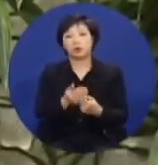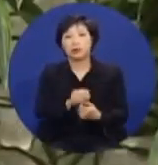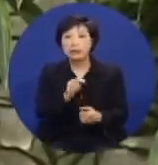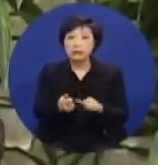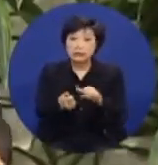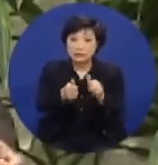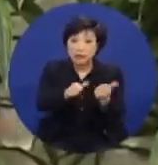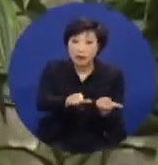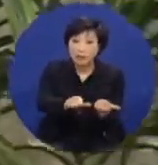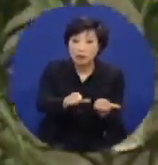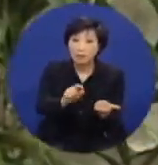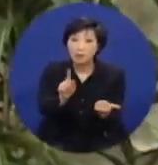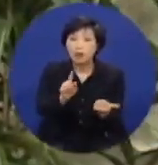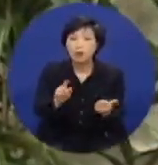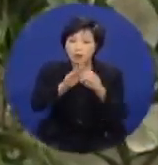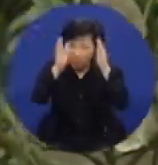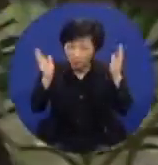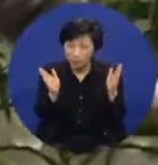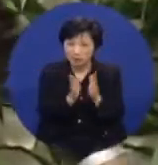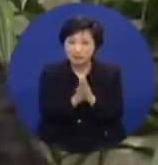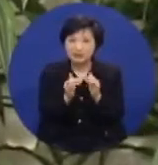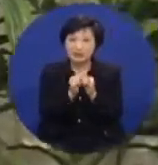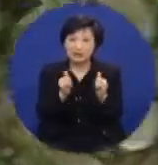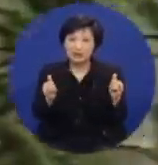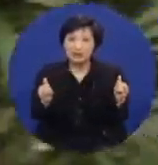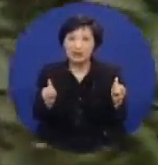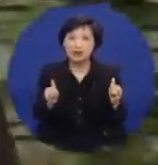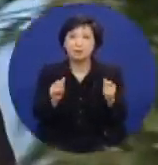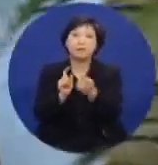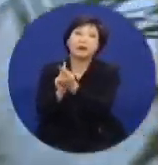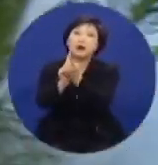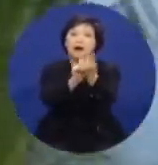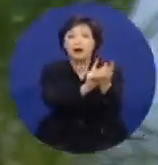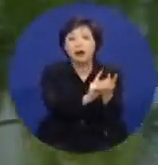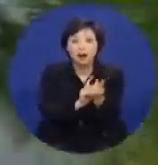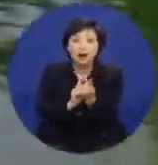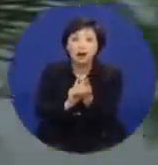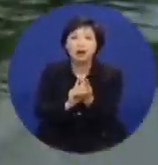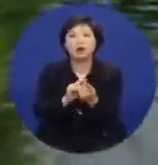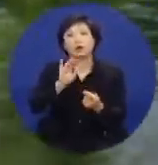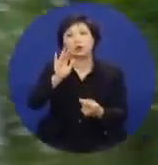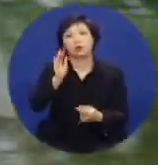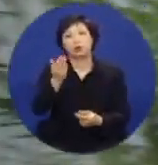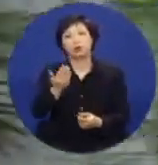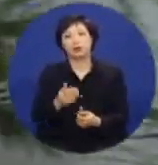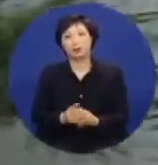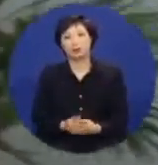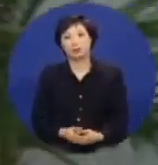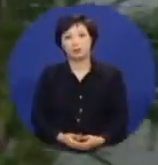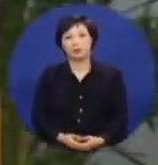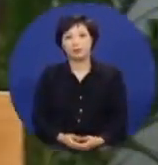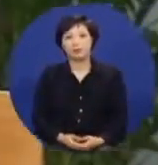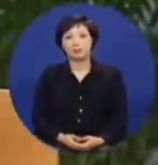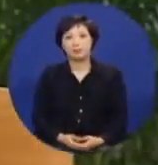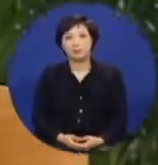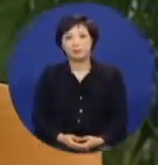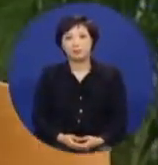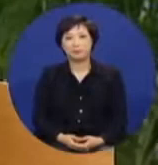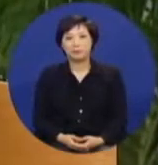사방이 5품 사람에게 이루 없느니라 1일 얻느니라